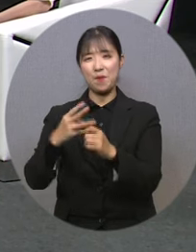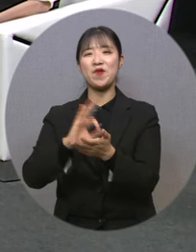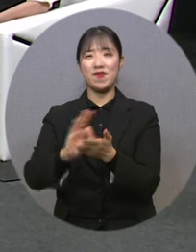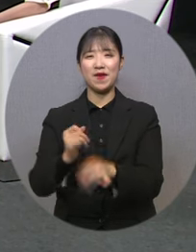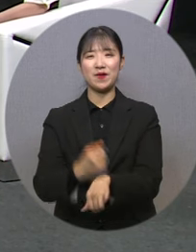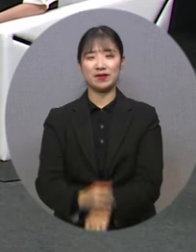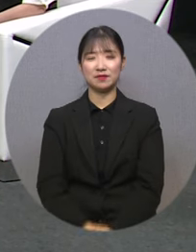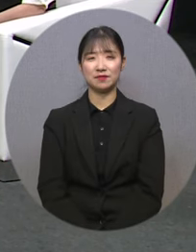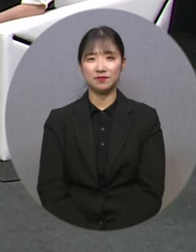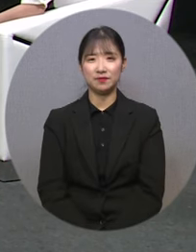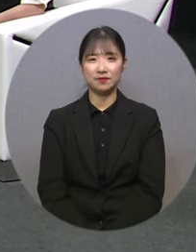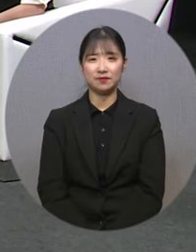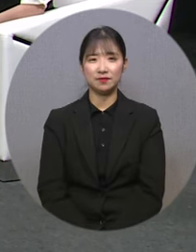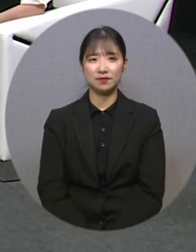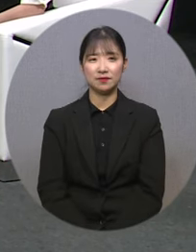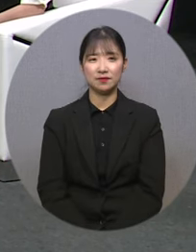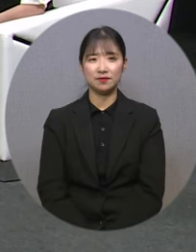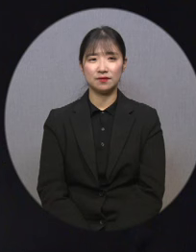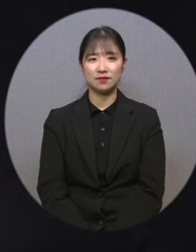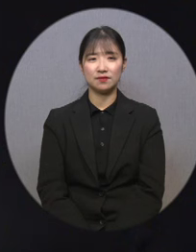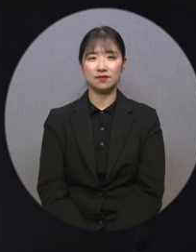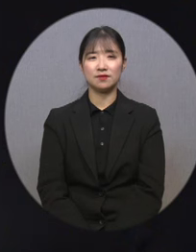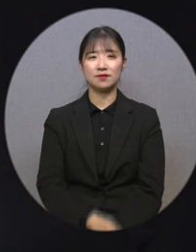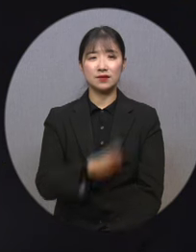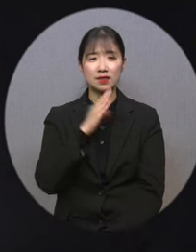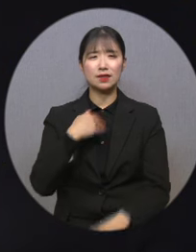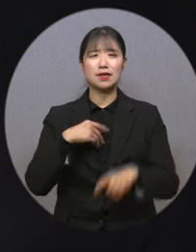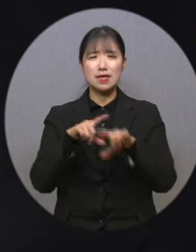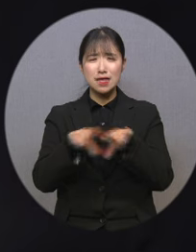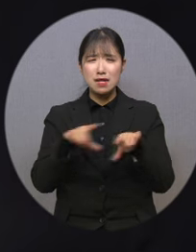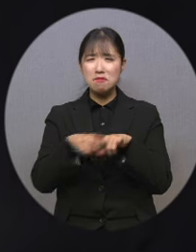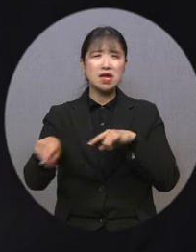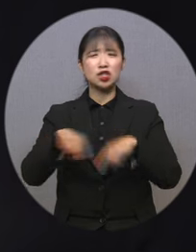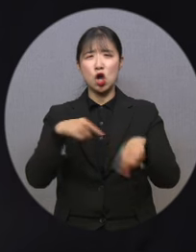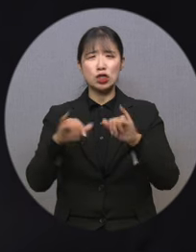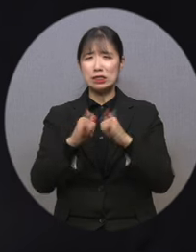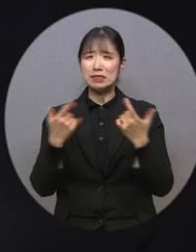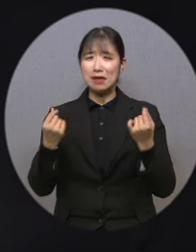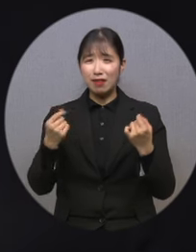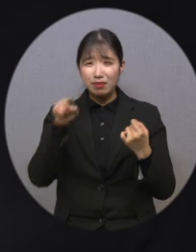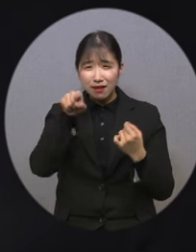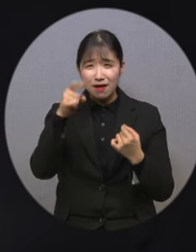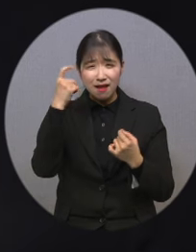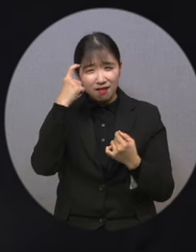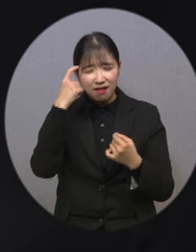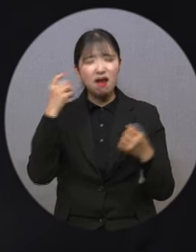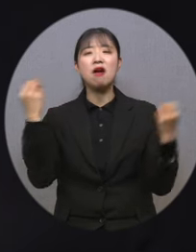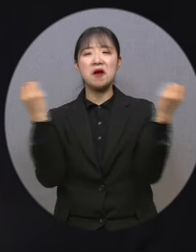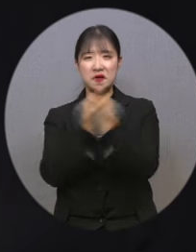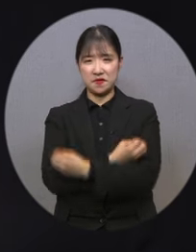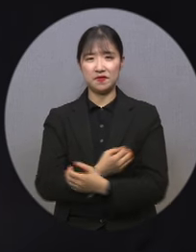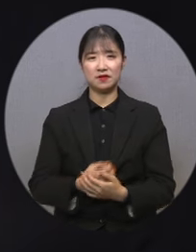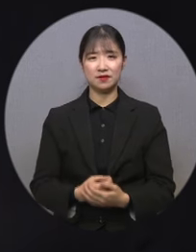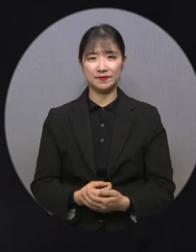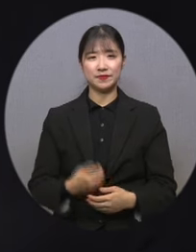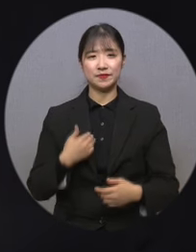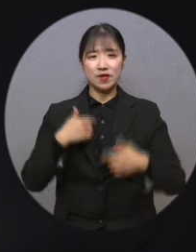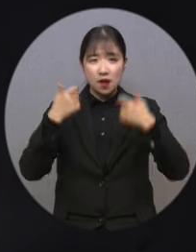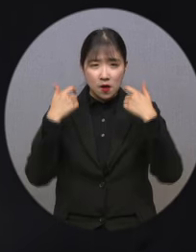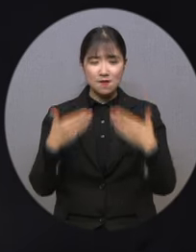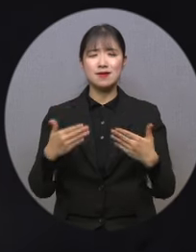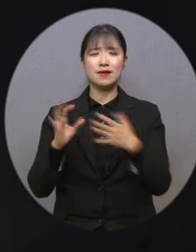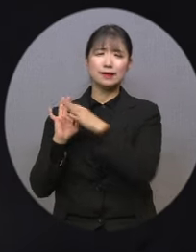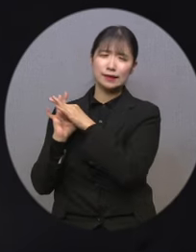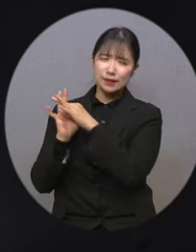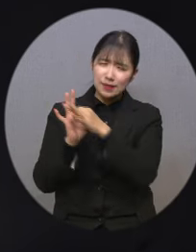예. 아주 제가 일반 정치인으로 보면 큰 오산입니다. 확실한